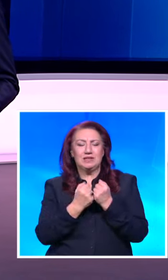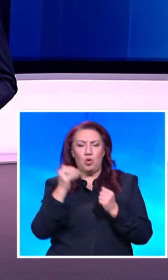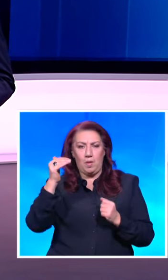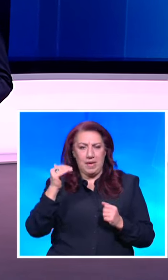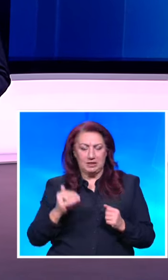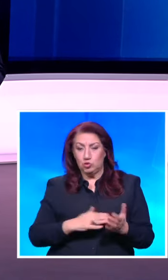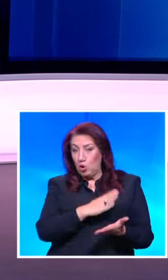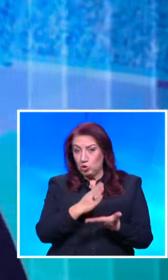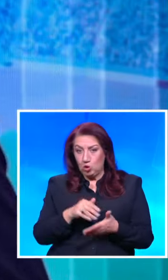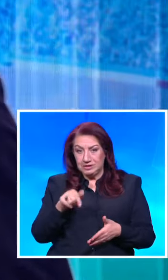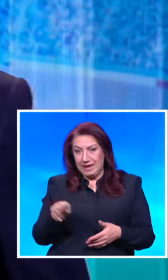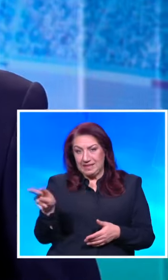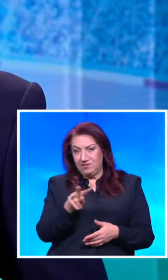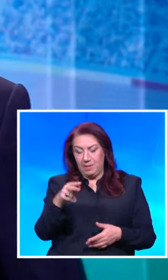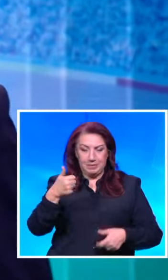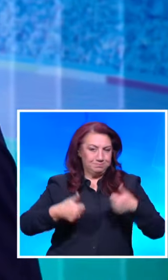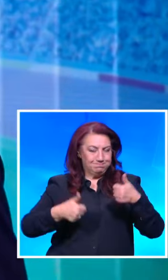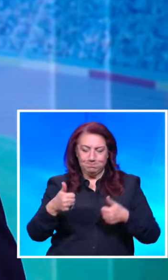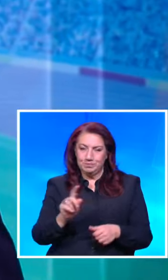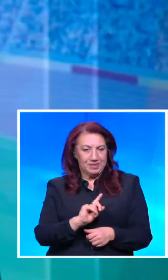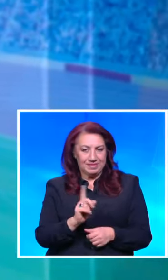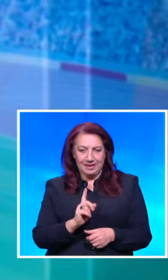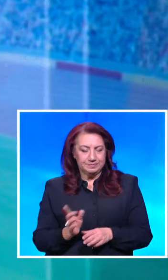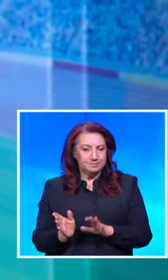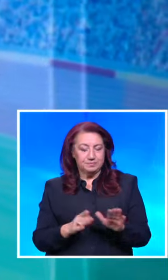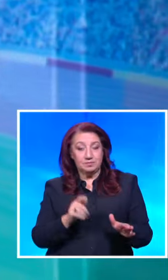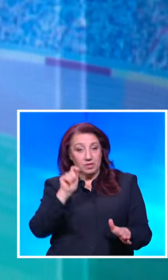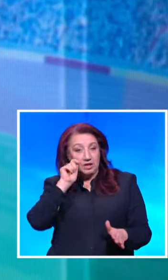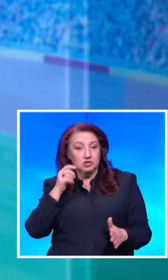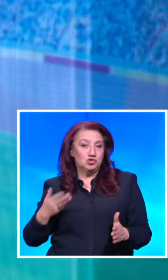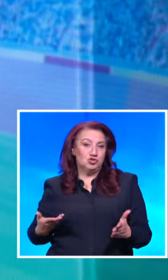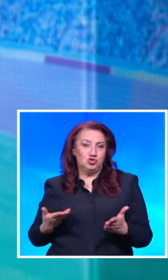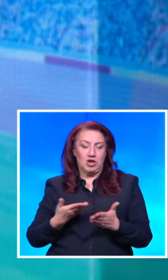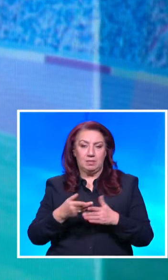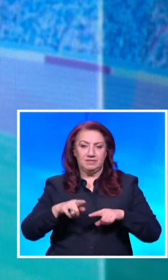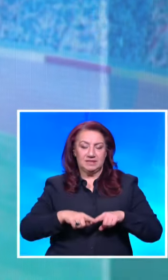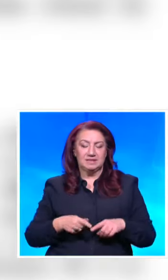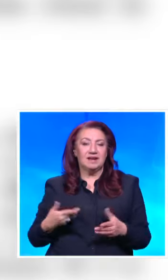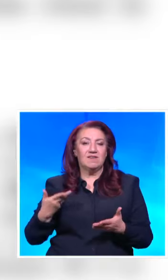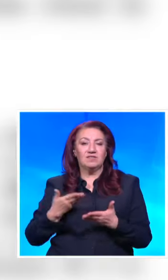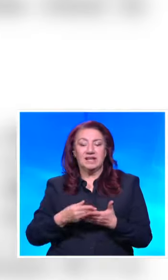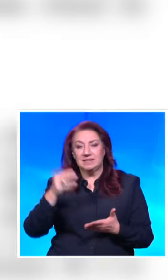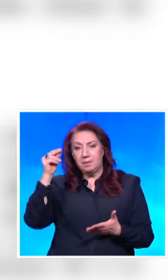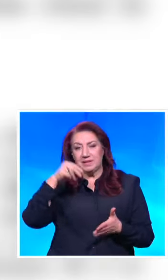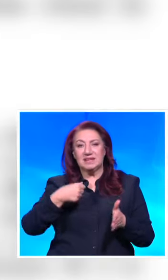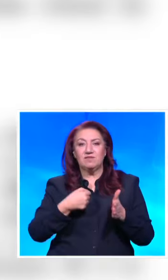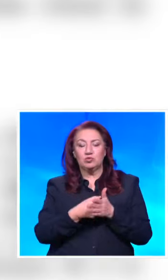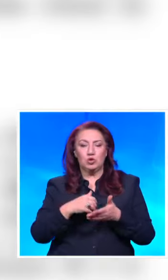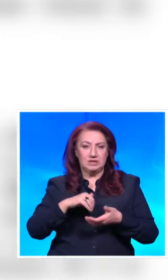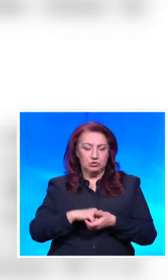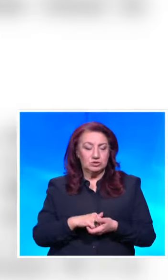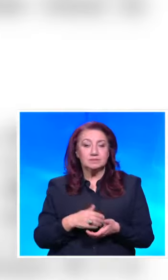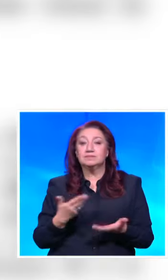срещал с българина. Жалба в съда срещу търговския регистър внесе Българският футболен съюз. Тя е срещу отказа да впише за